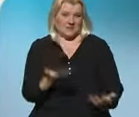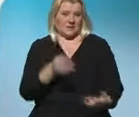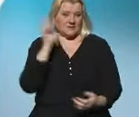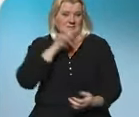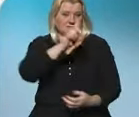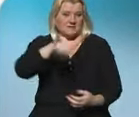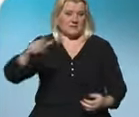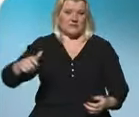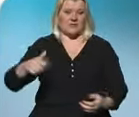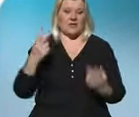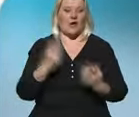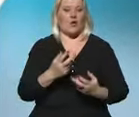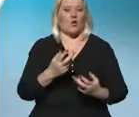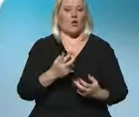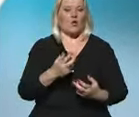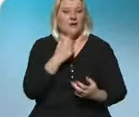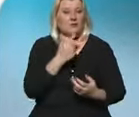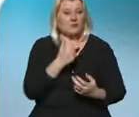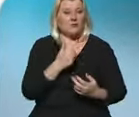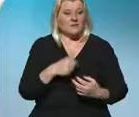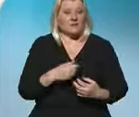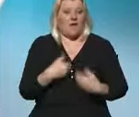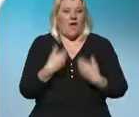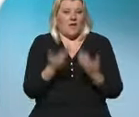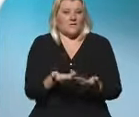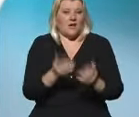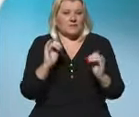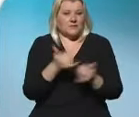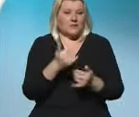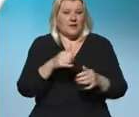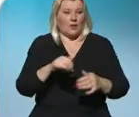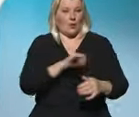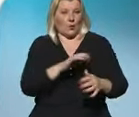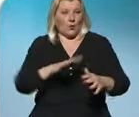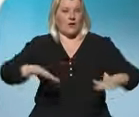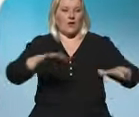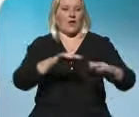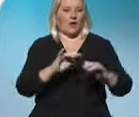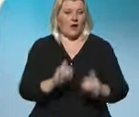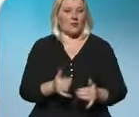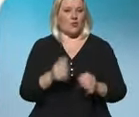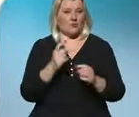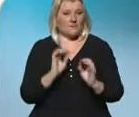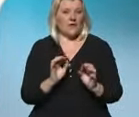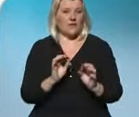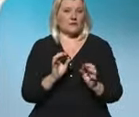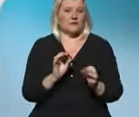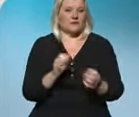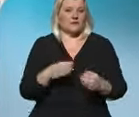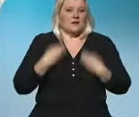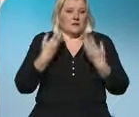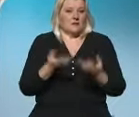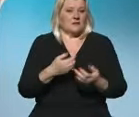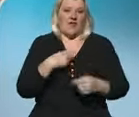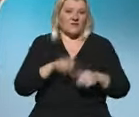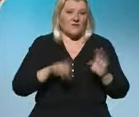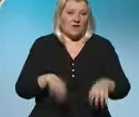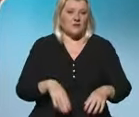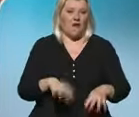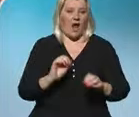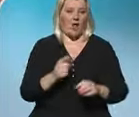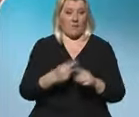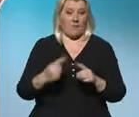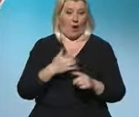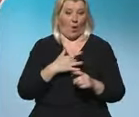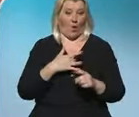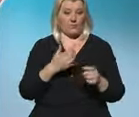mě vlastně baví strhnout ten dav, ale je to pořád dav. Když tam máte pár lidí, tak jsou to prostě konkrétní lidé, který musíte zpívat a strhnout